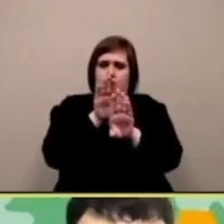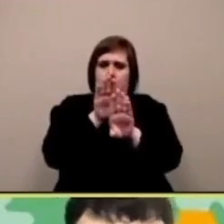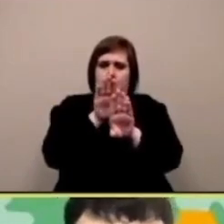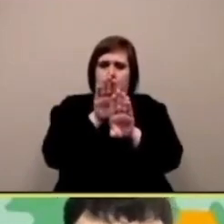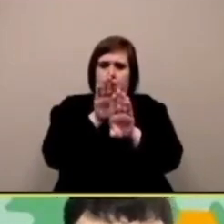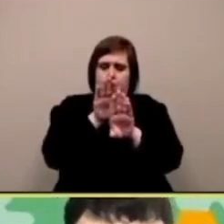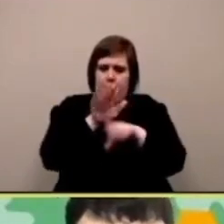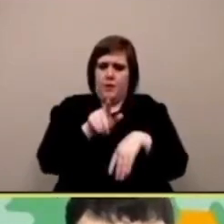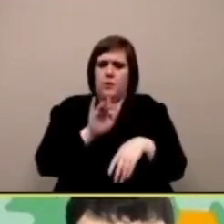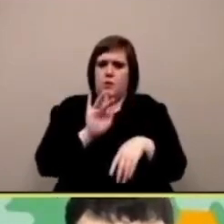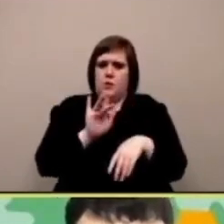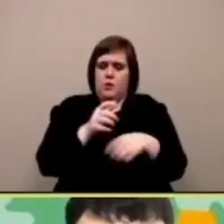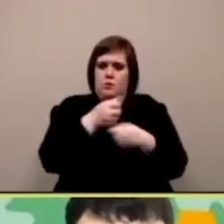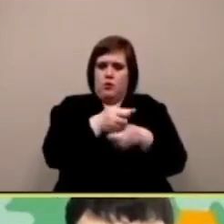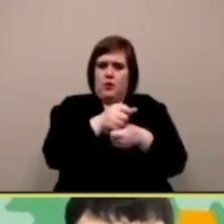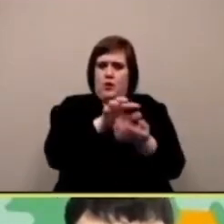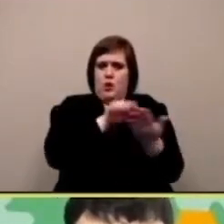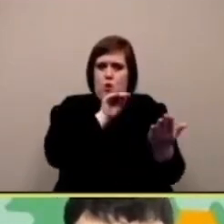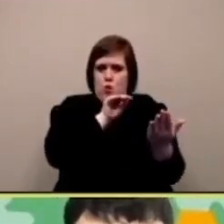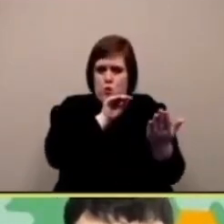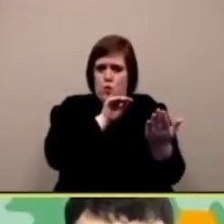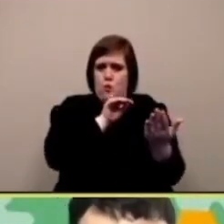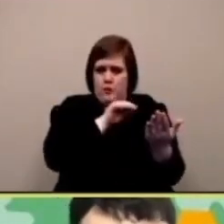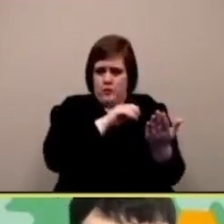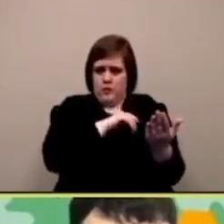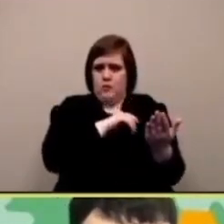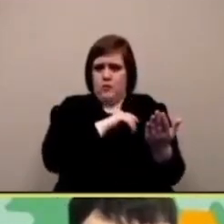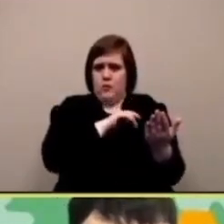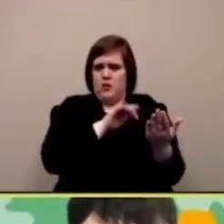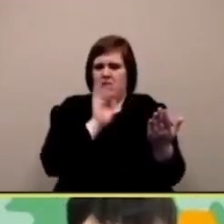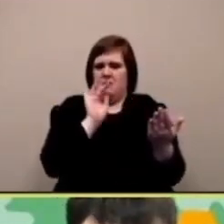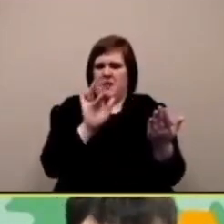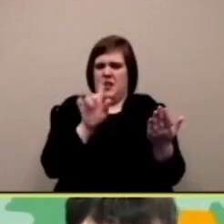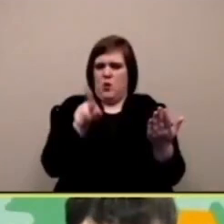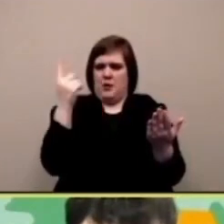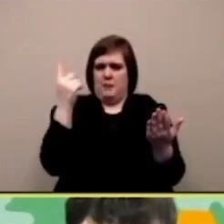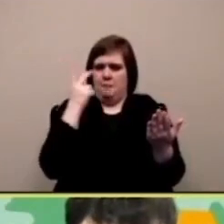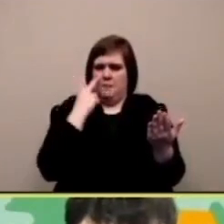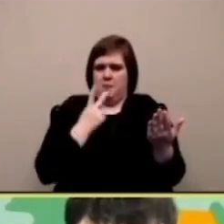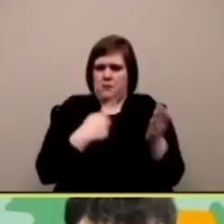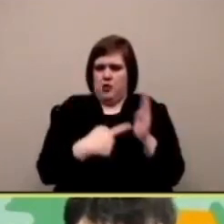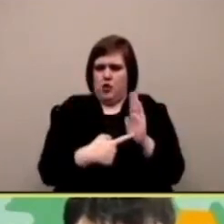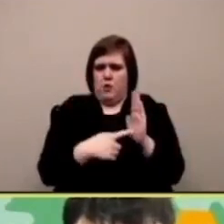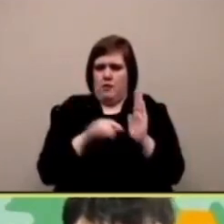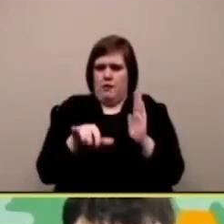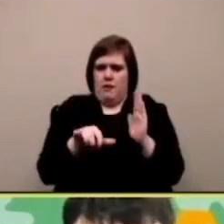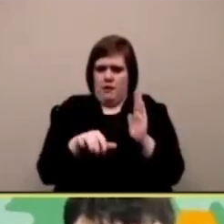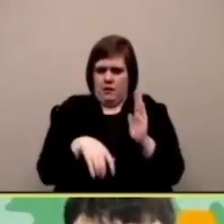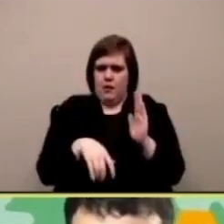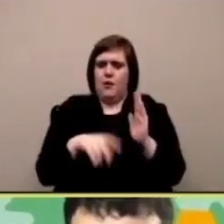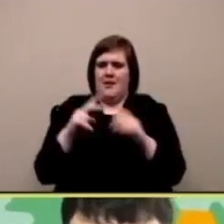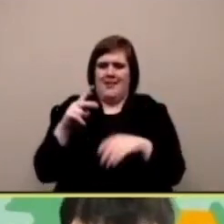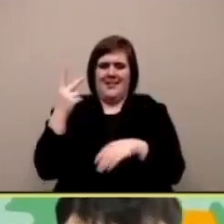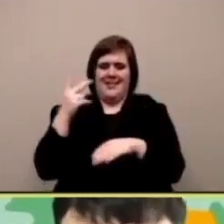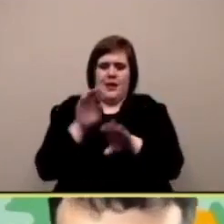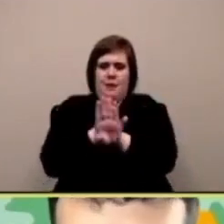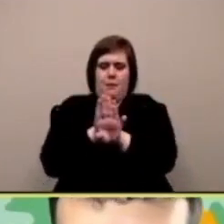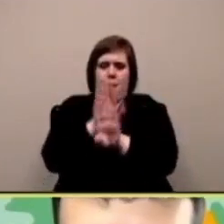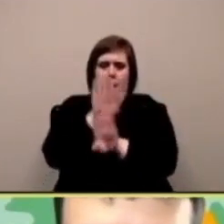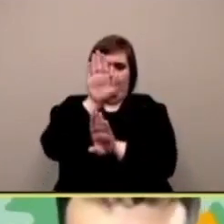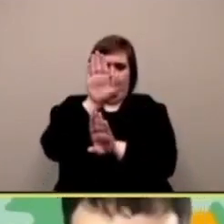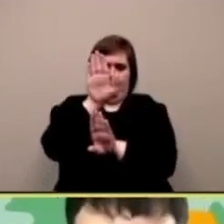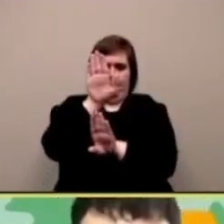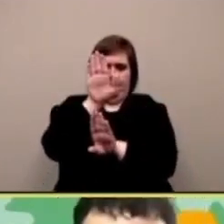エクステンションをオンにするとあの物理学的なものを理解するんですよ